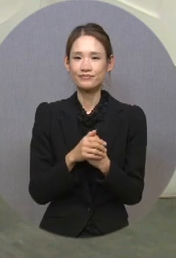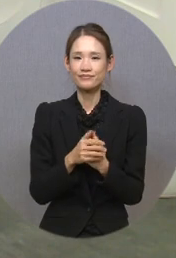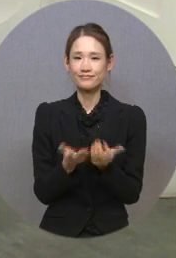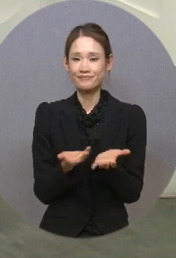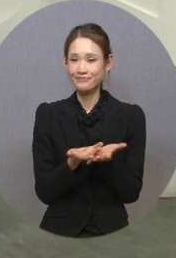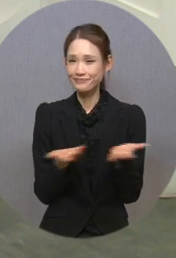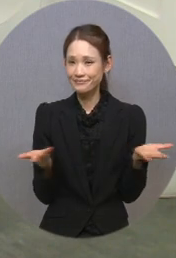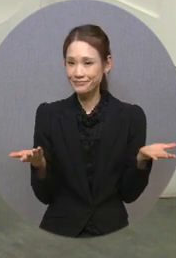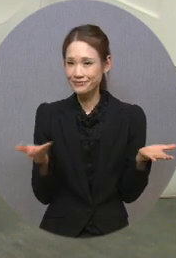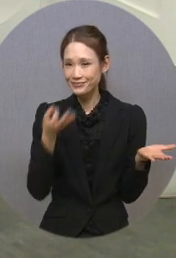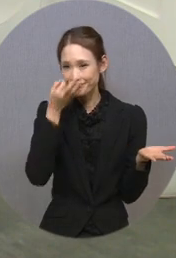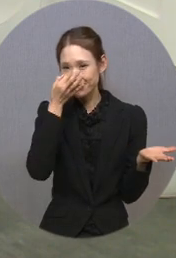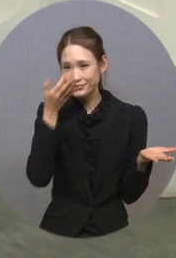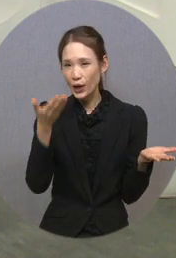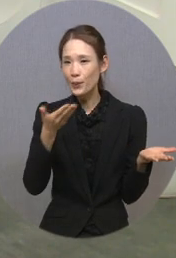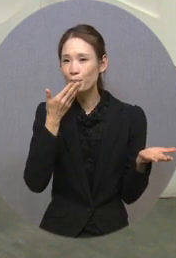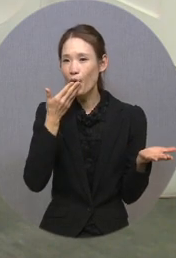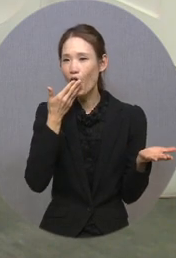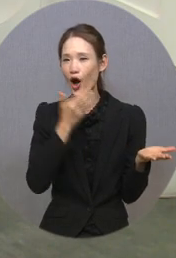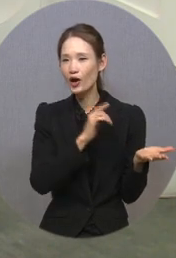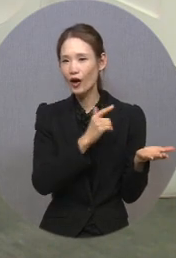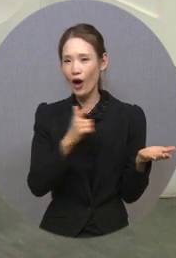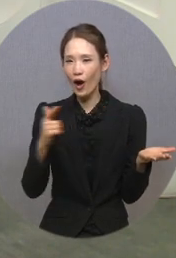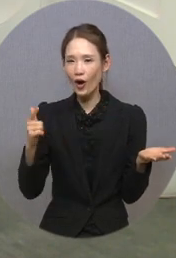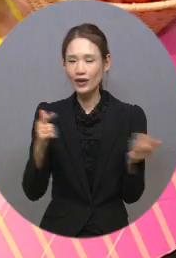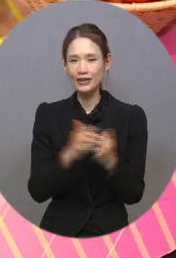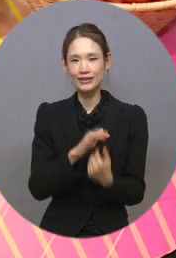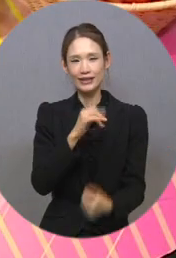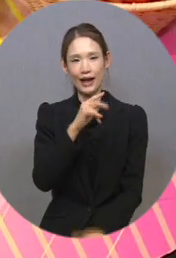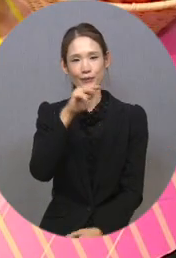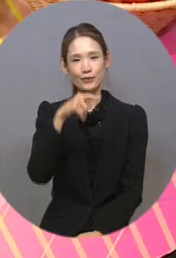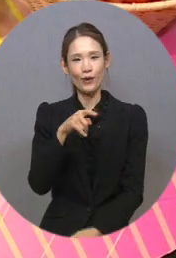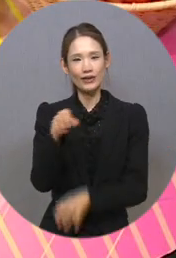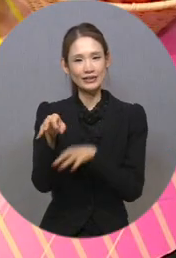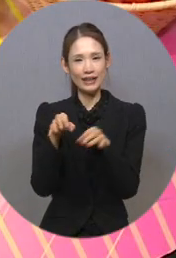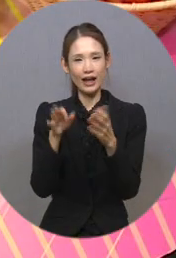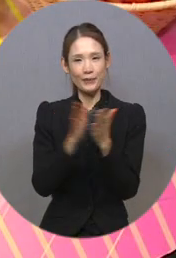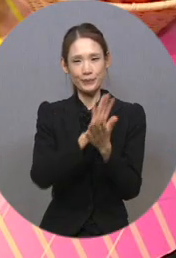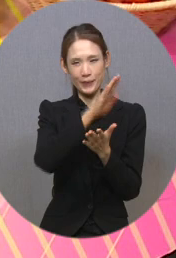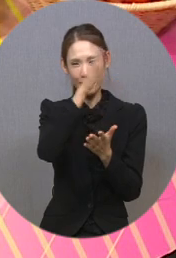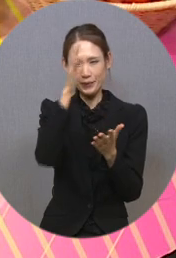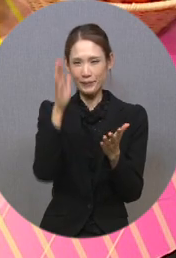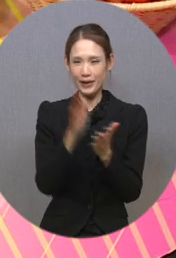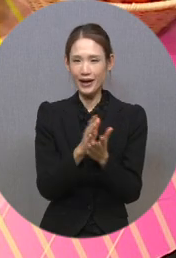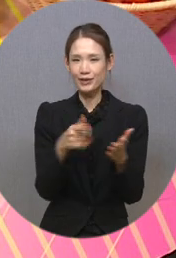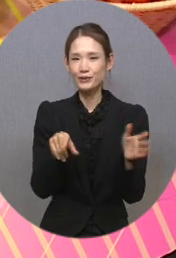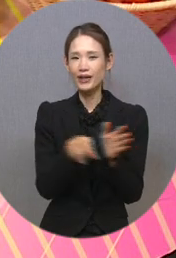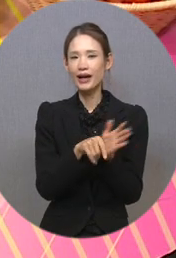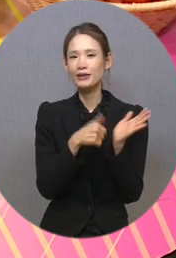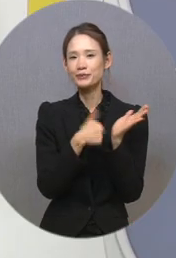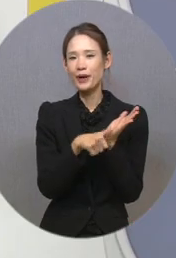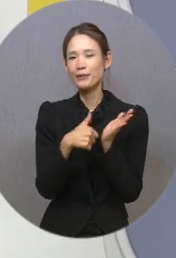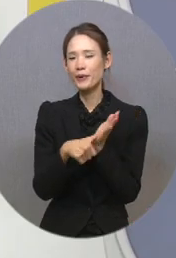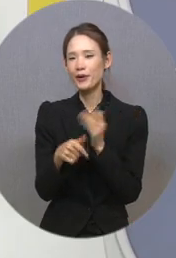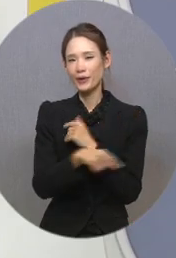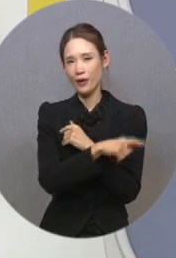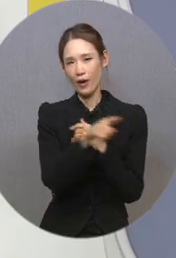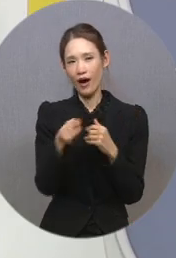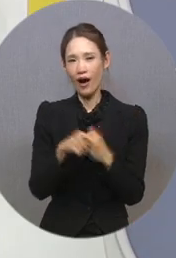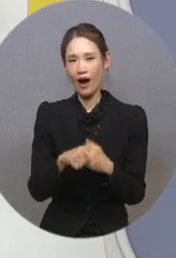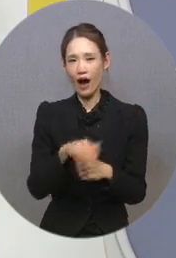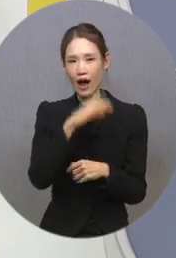앞에 보이는 먹거리들은 네. 다 남도장터를 빛낸 남력의 보물들입니다. 아, 정말요? 네. 이야,